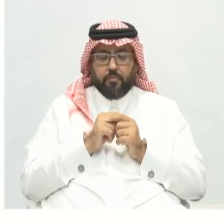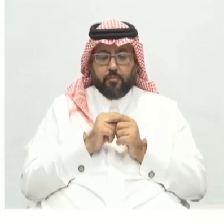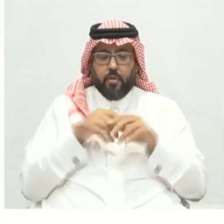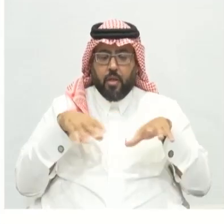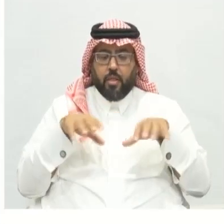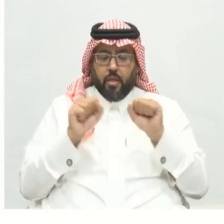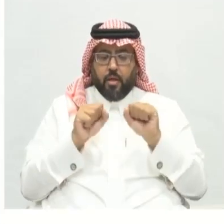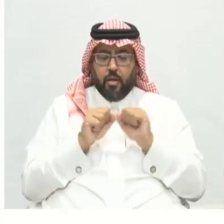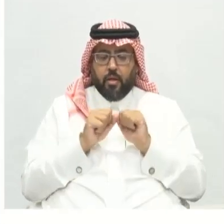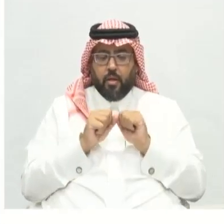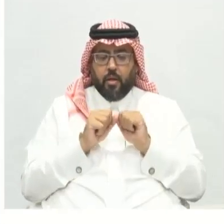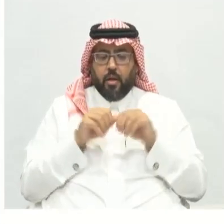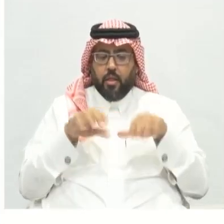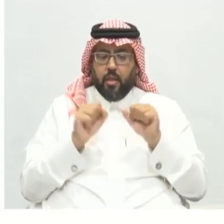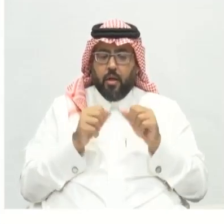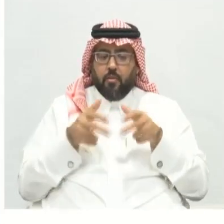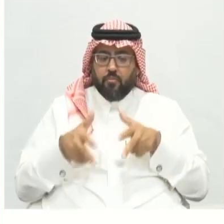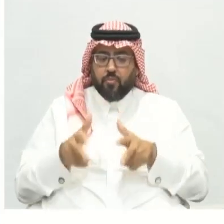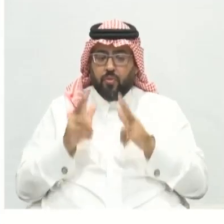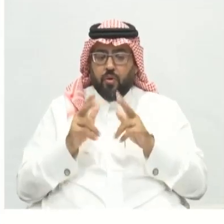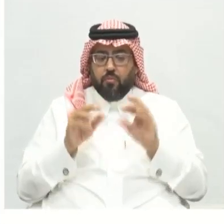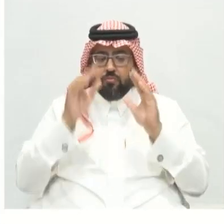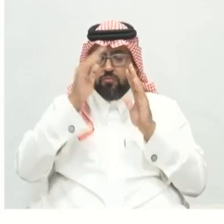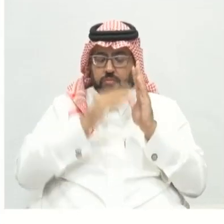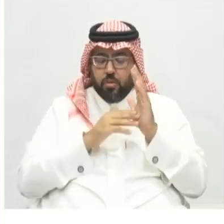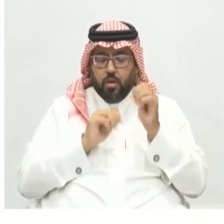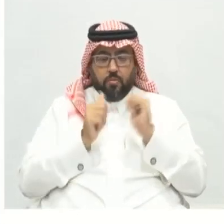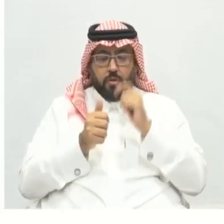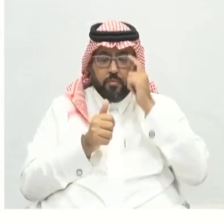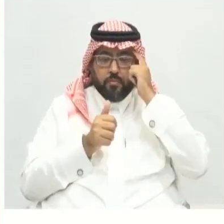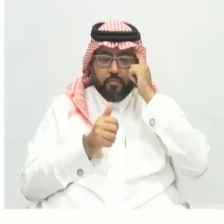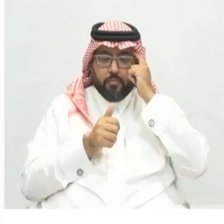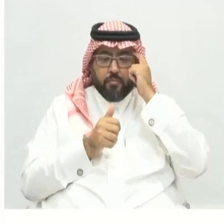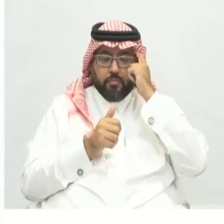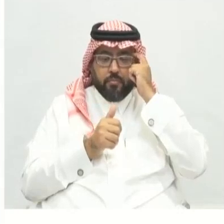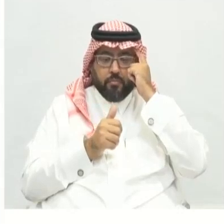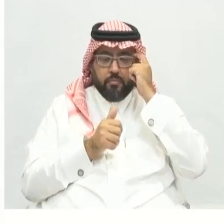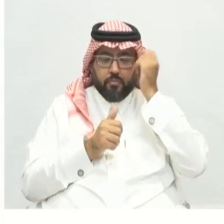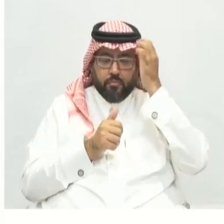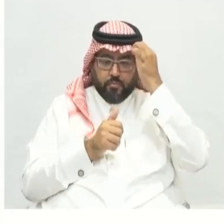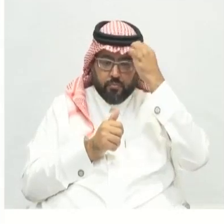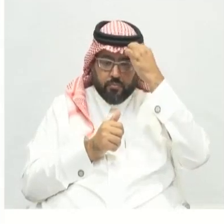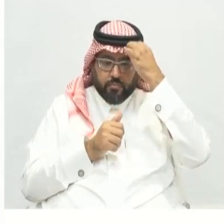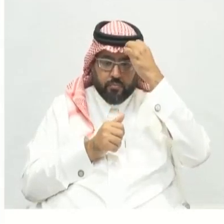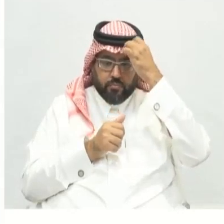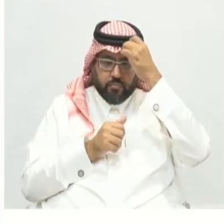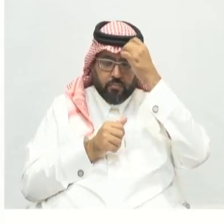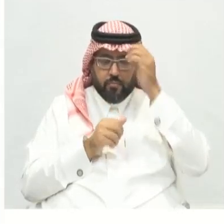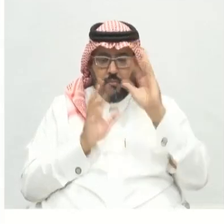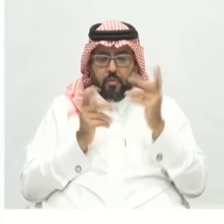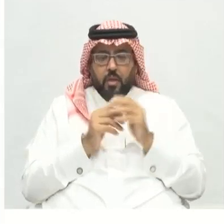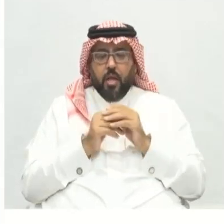الانهاء يتم فيها الانتهاء من المشروع وعرضه للمسابقه اذا هذا عزيزي الطالب مثال